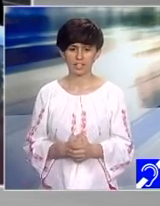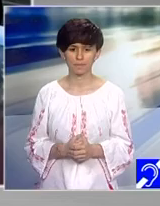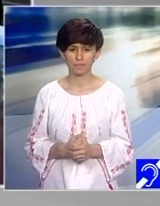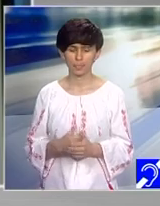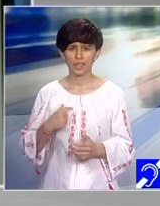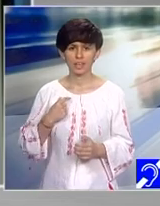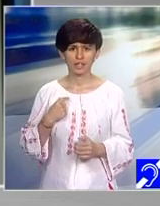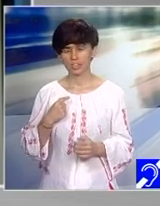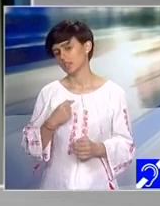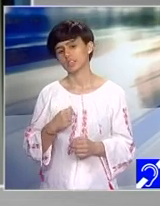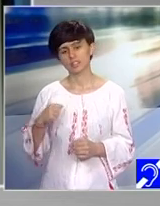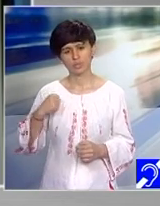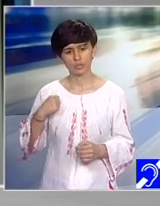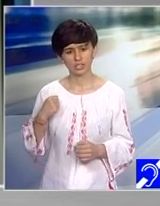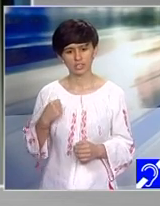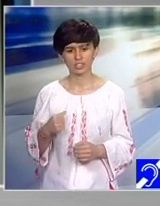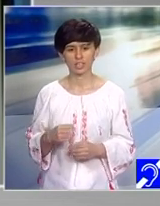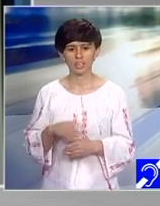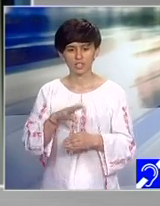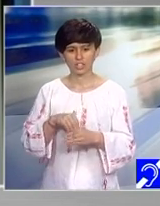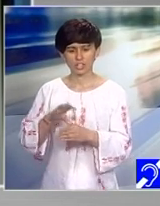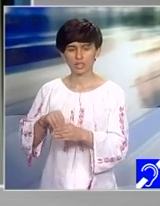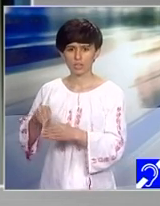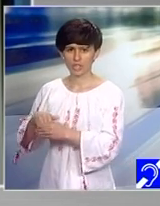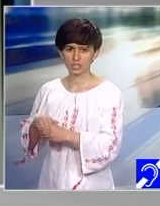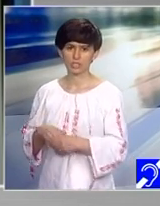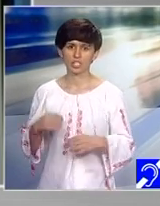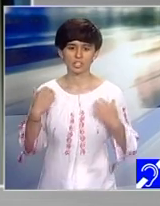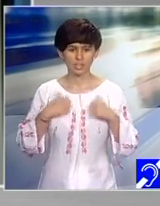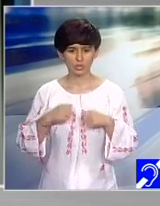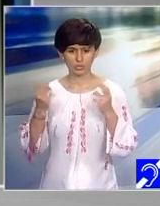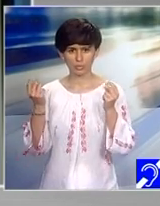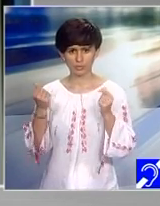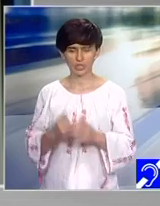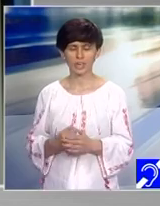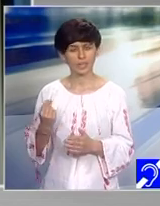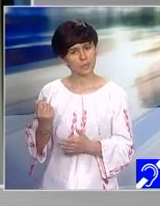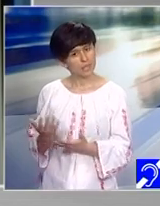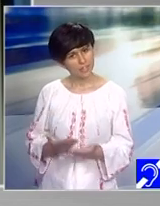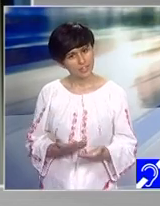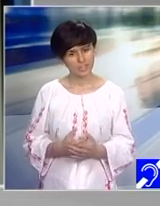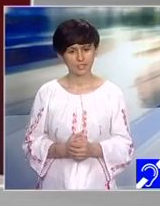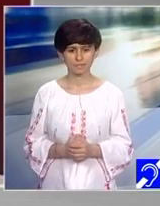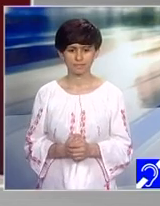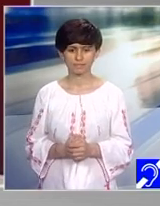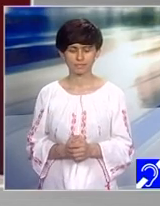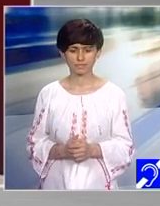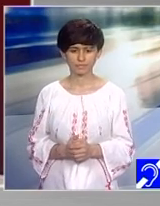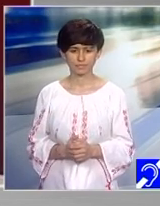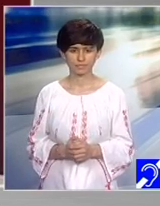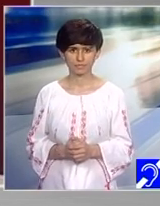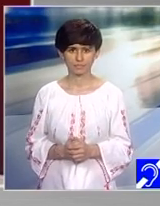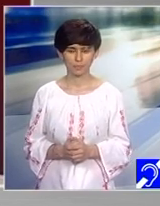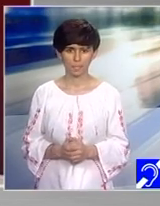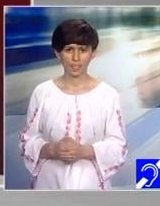tânăr, dar vestit colecționar de costume populare. Bine ai venit! Bine v-am găsit! Și